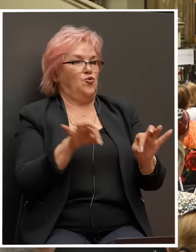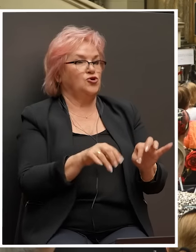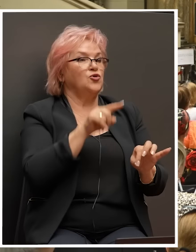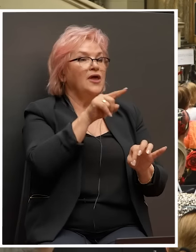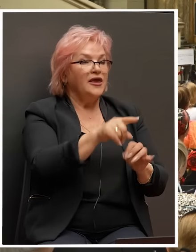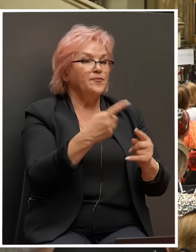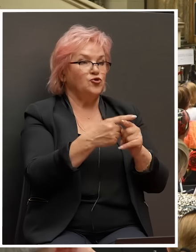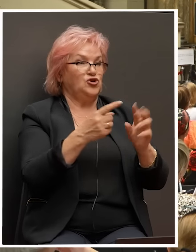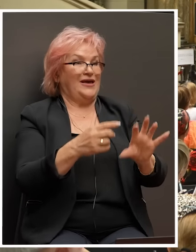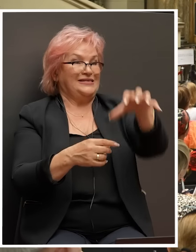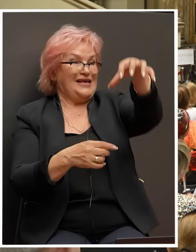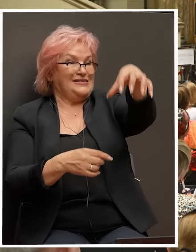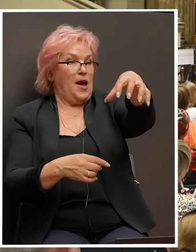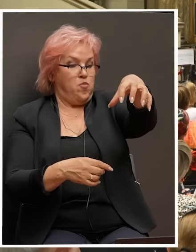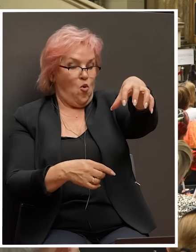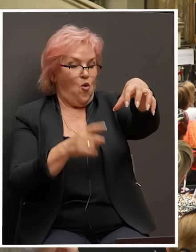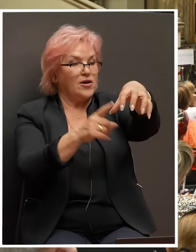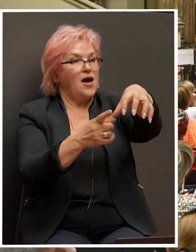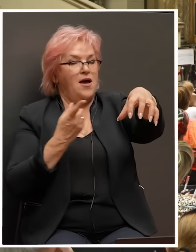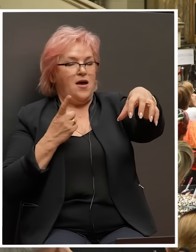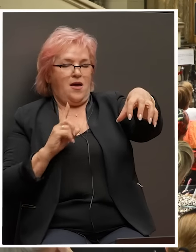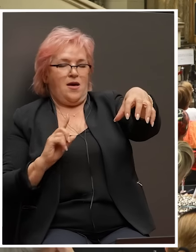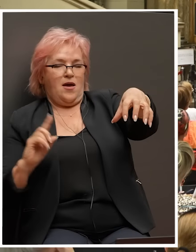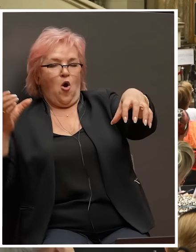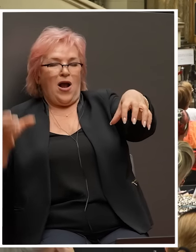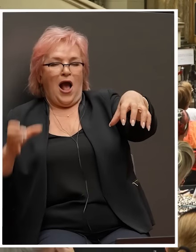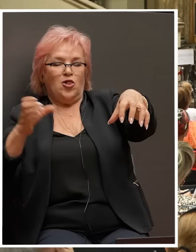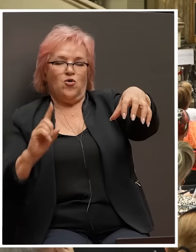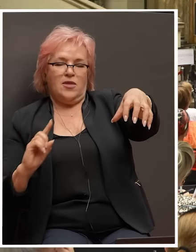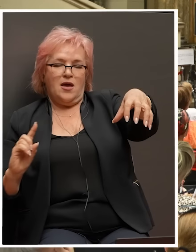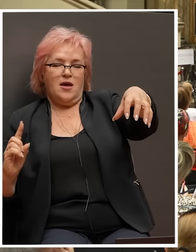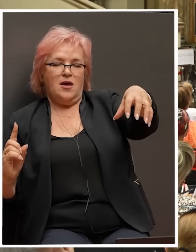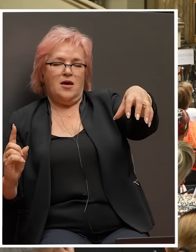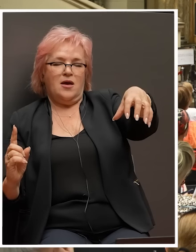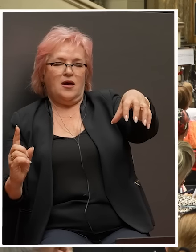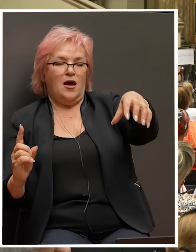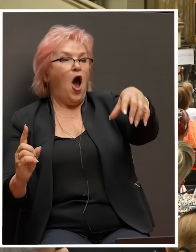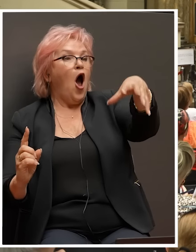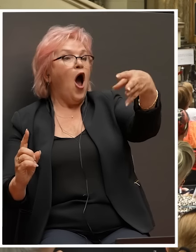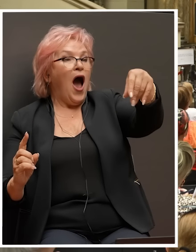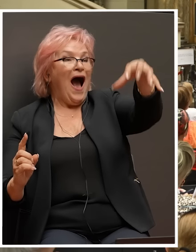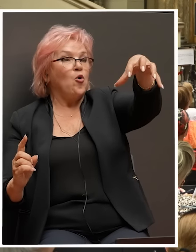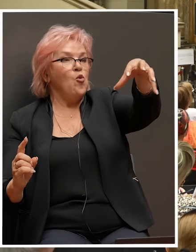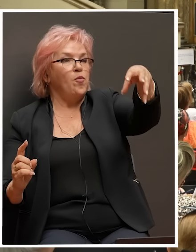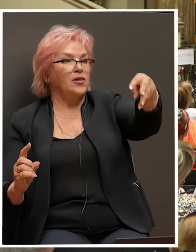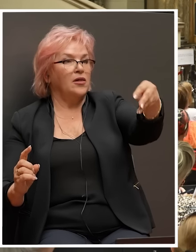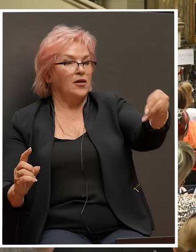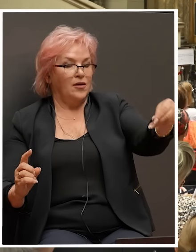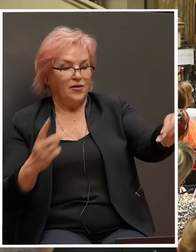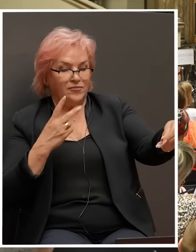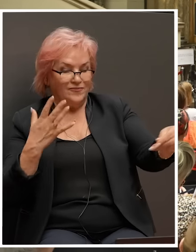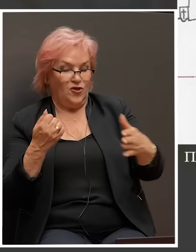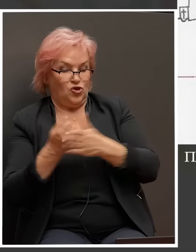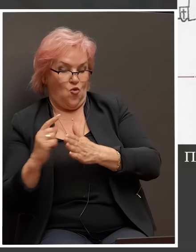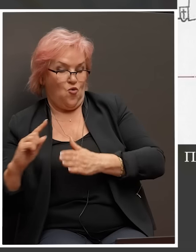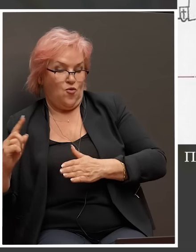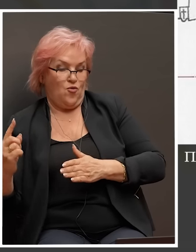идете к собору, и купол исчезает только когда вы доходите до пьецеты. Да? То есть до вот этой части,